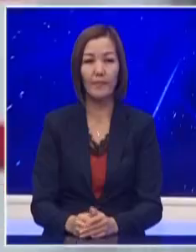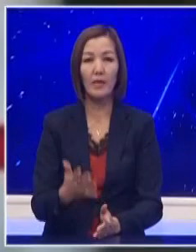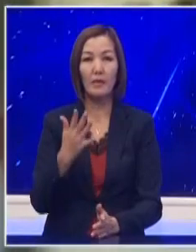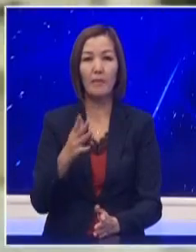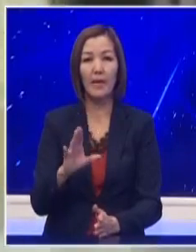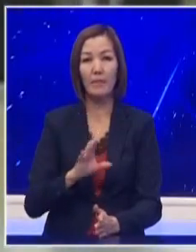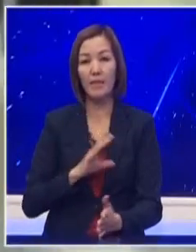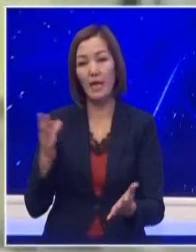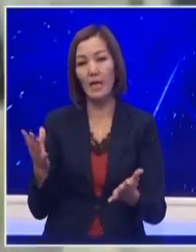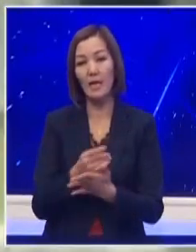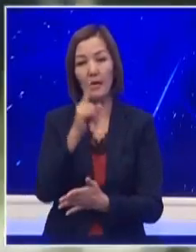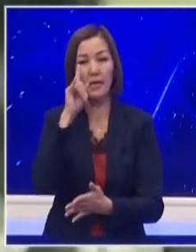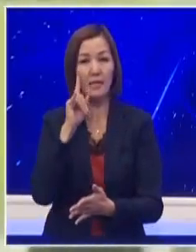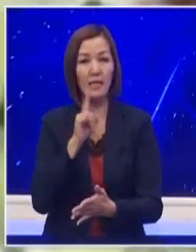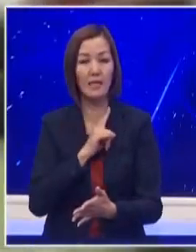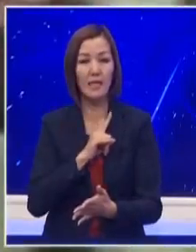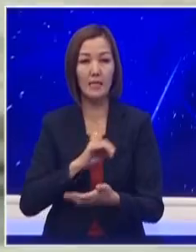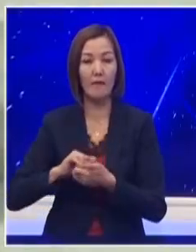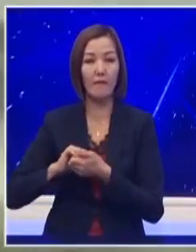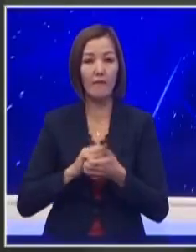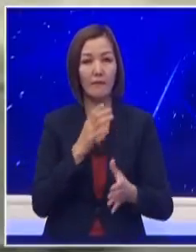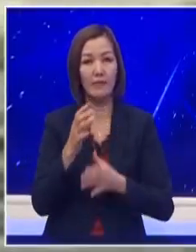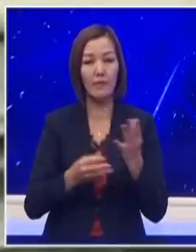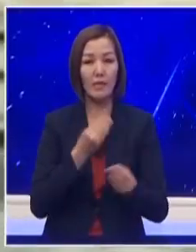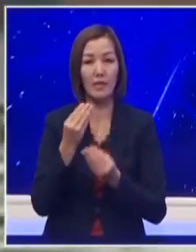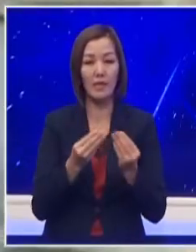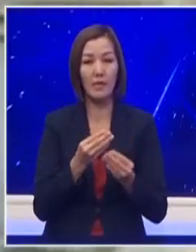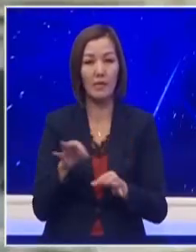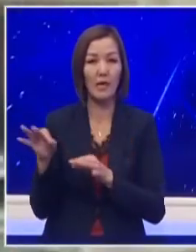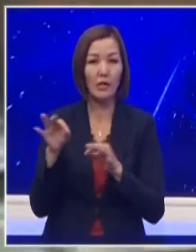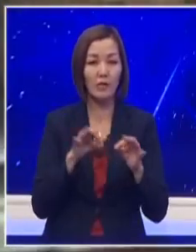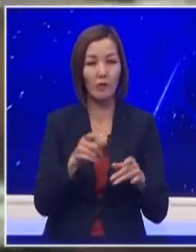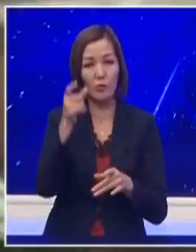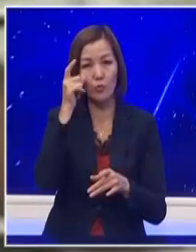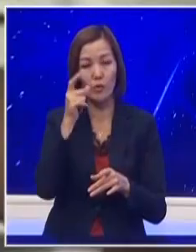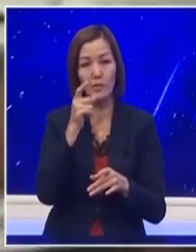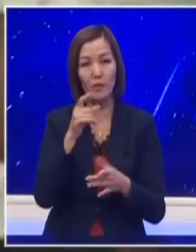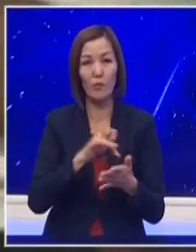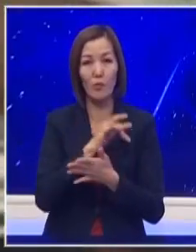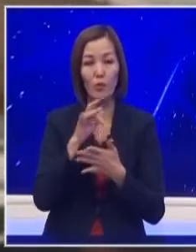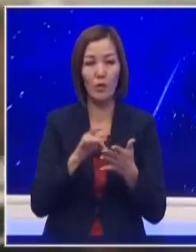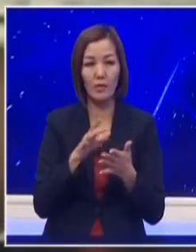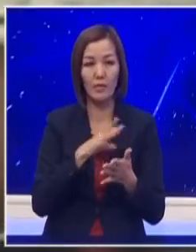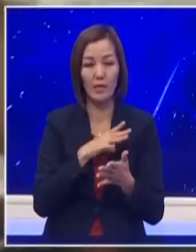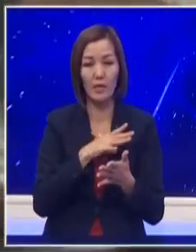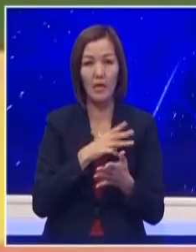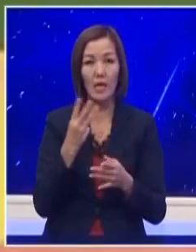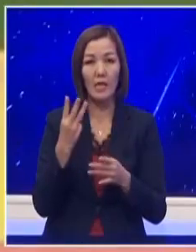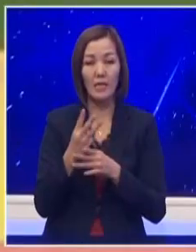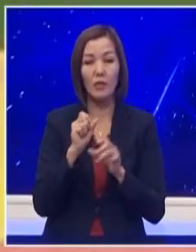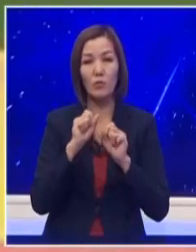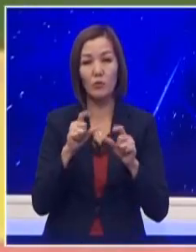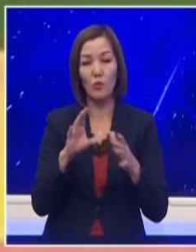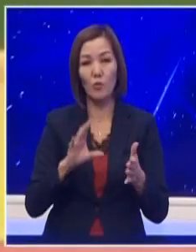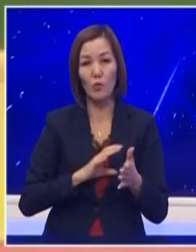пять медалей завоевали казахстанские борцы на всемирных играх кочевников в турецком городе из ник третье золото в копилку нашей